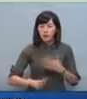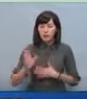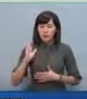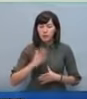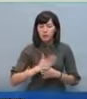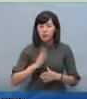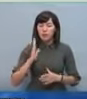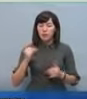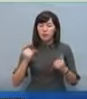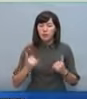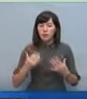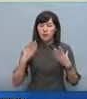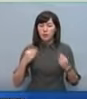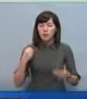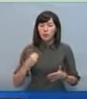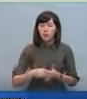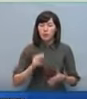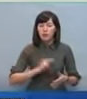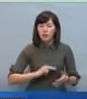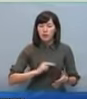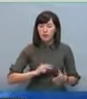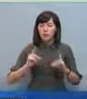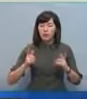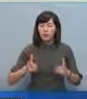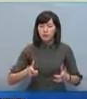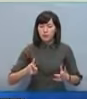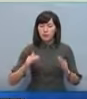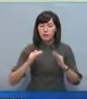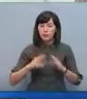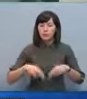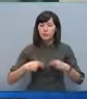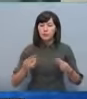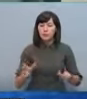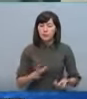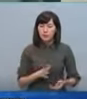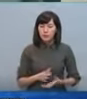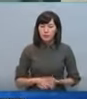Біз бүгінгі таңда бағалау жұмыстарына келісіп, тұрғын үйімізді бердік.